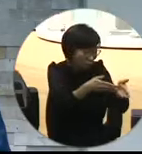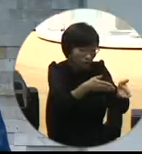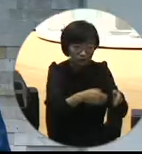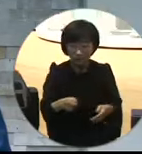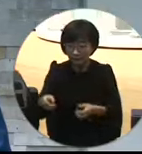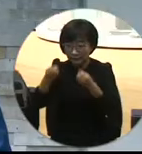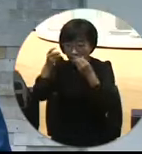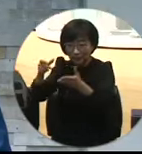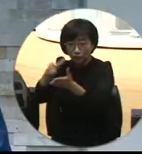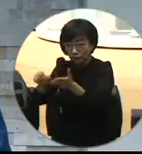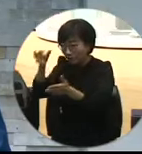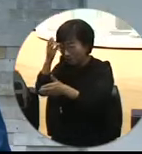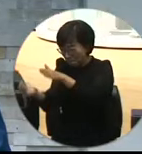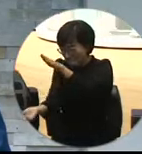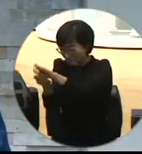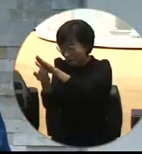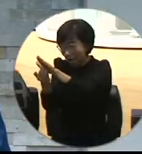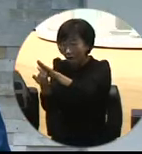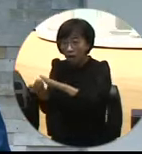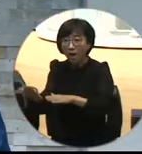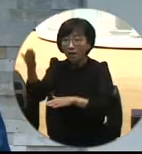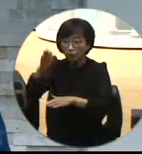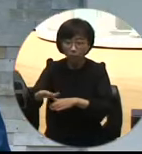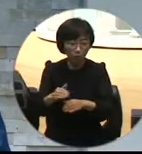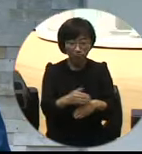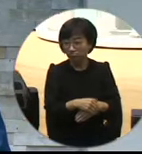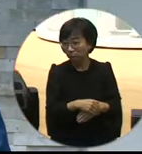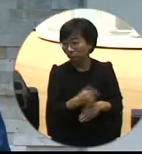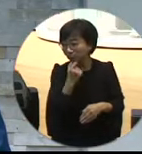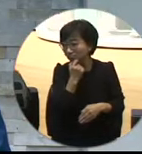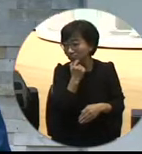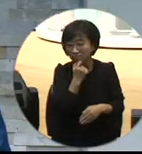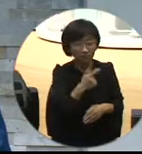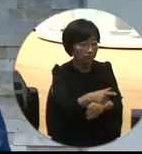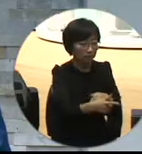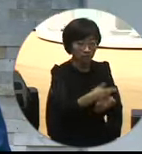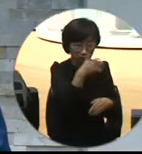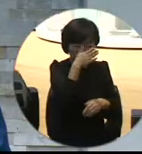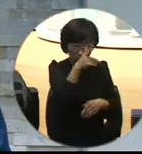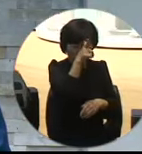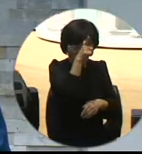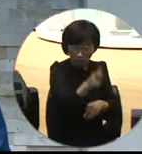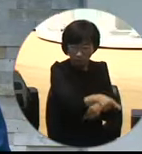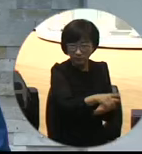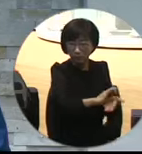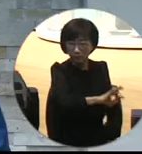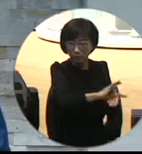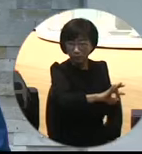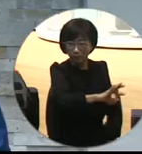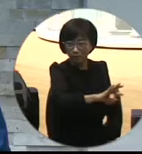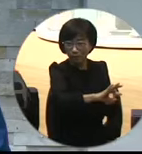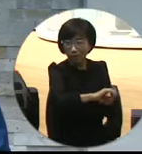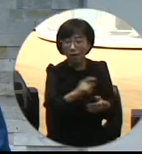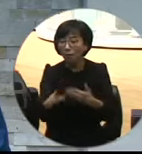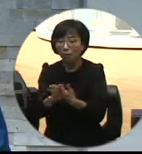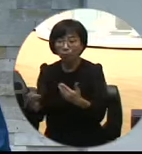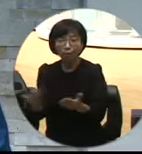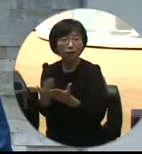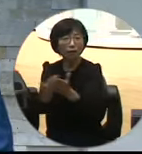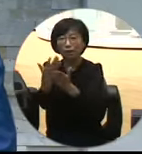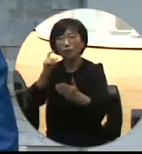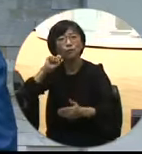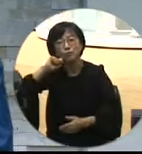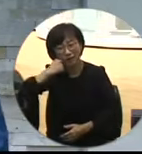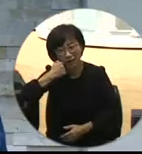때문에 안 좋은 것이다. 부정적 영향이 갑니다. 왜 이 말씀드렸냐. 영적으로 많은